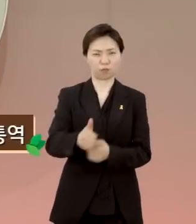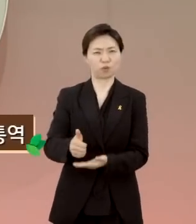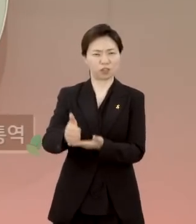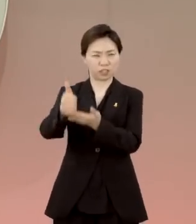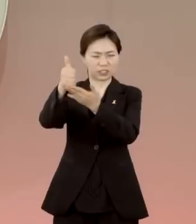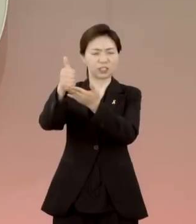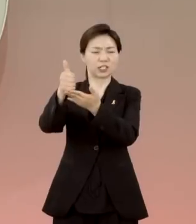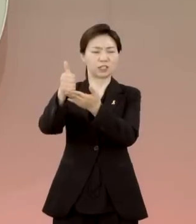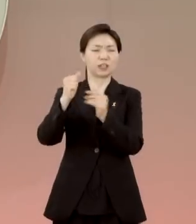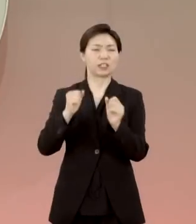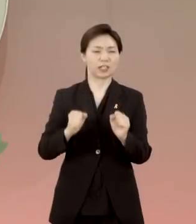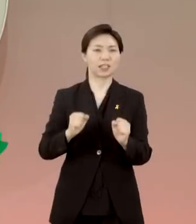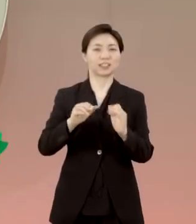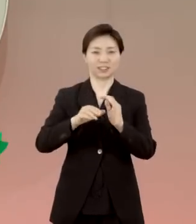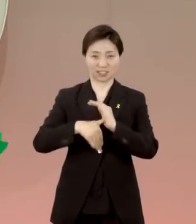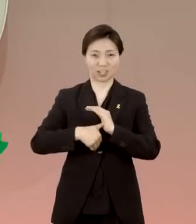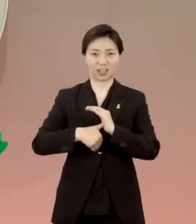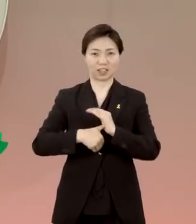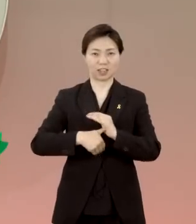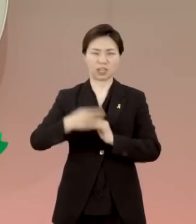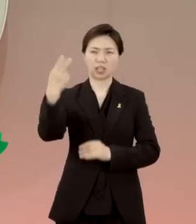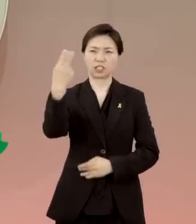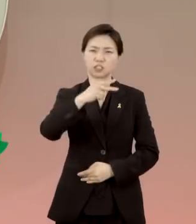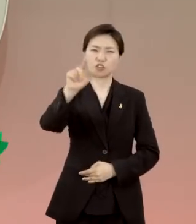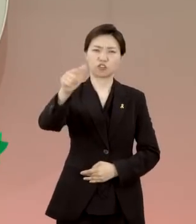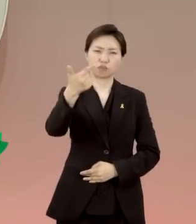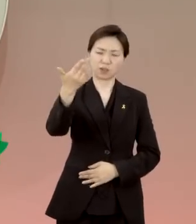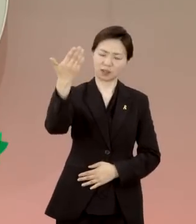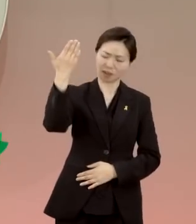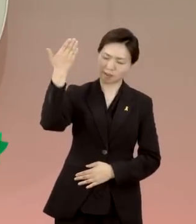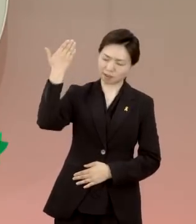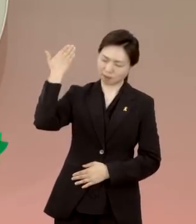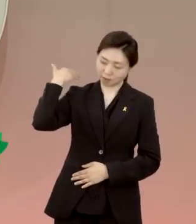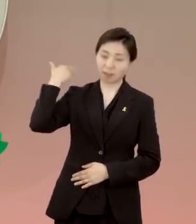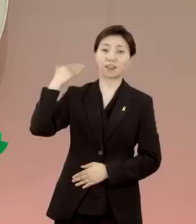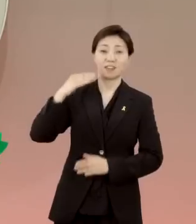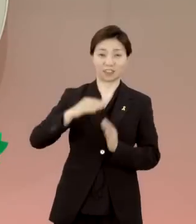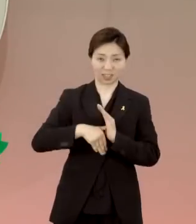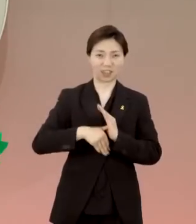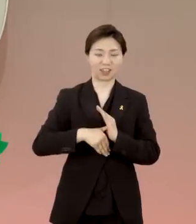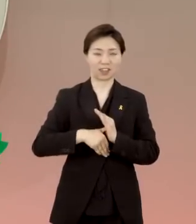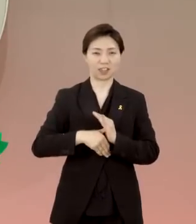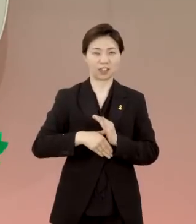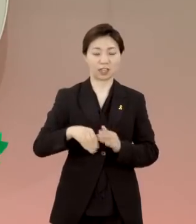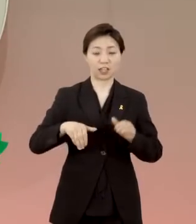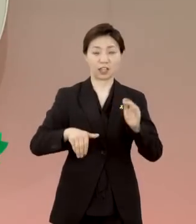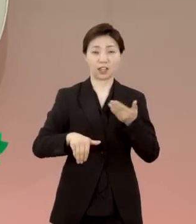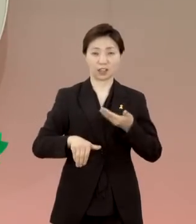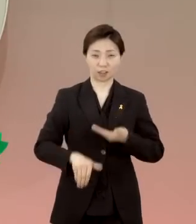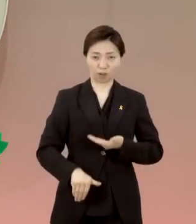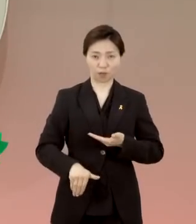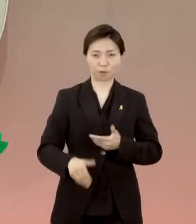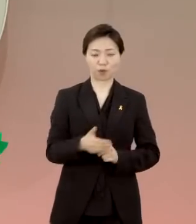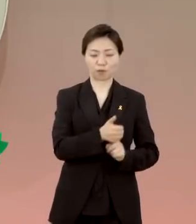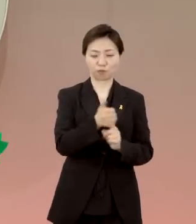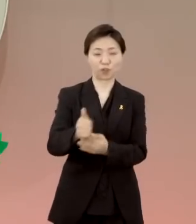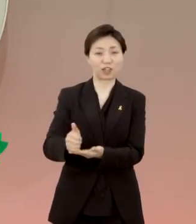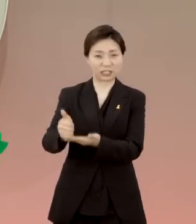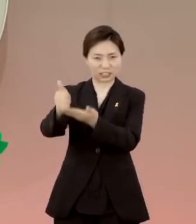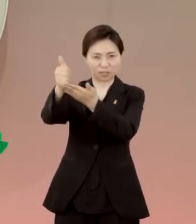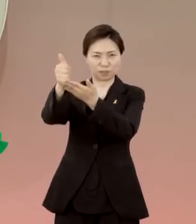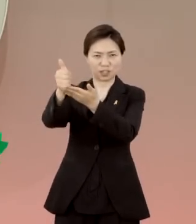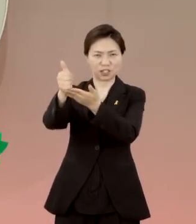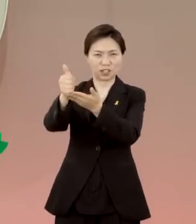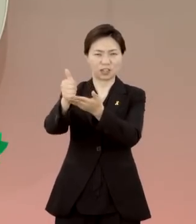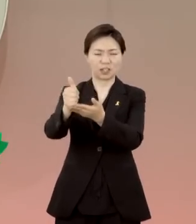석가모니 부처님 당시의 일입니다 2600년 전 석가모니 부처님께서